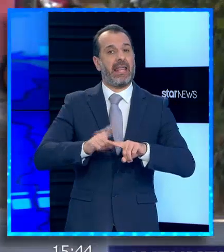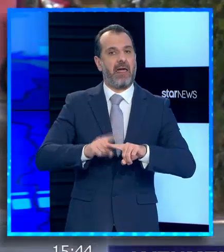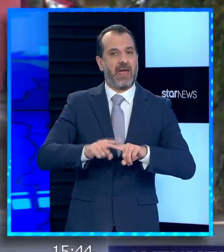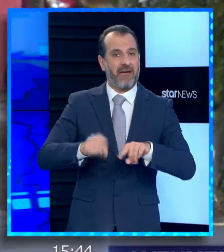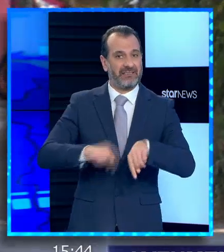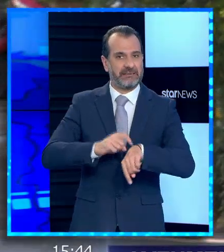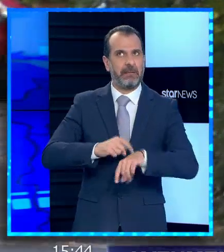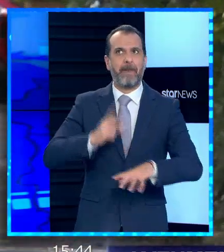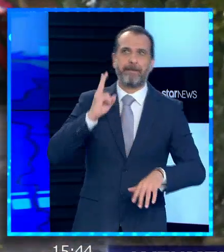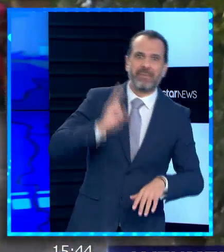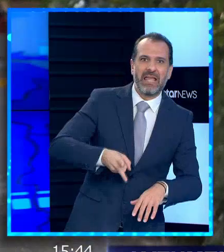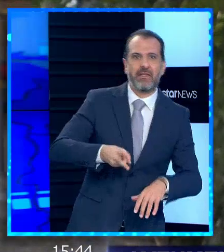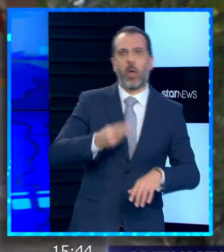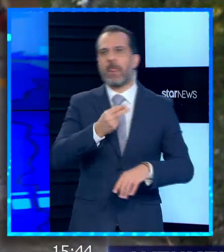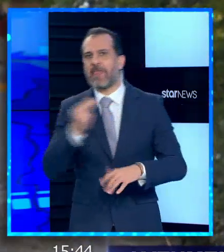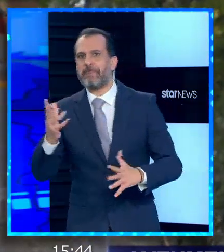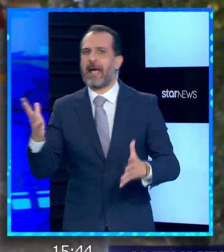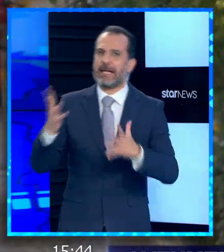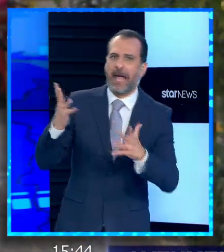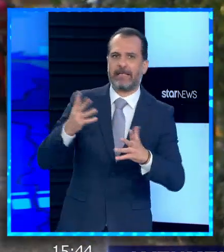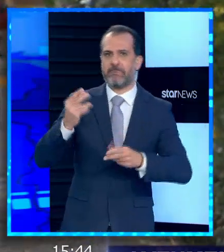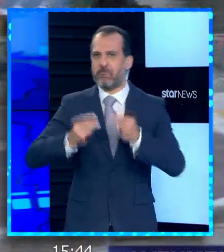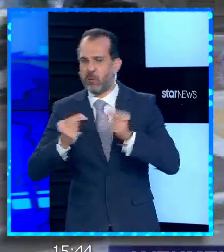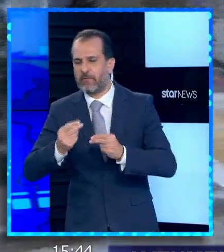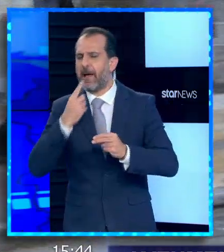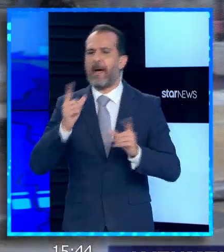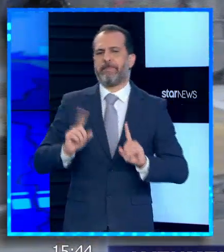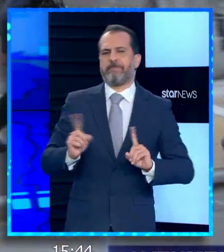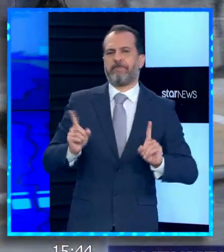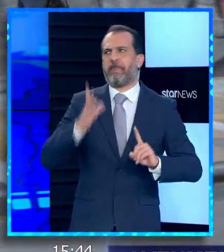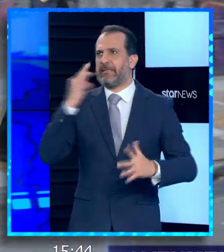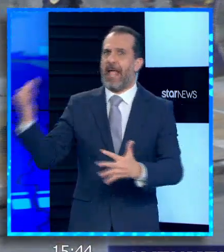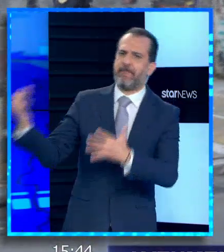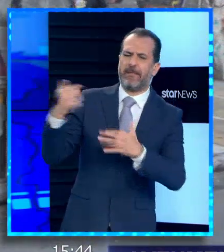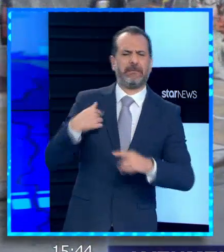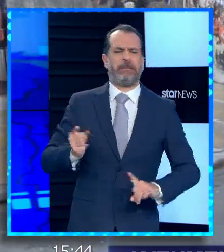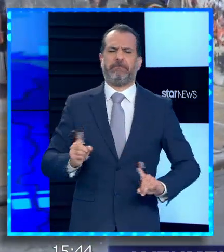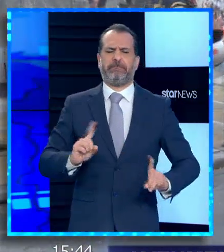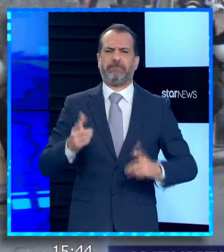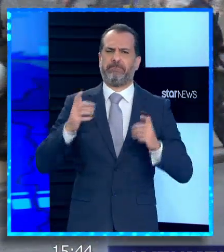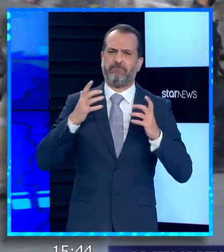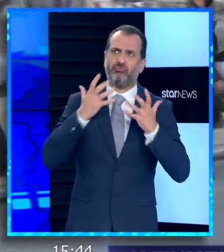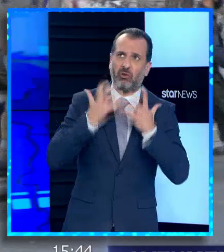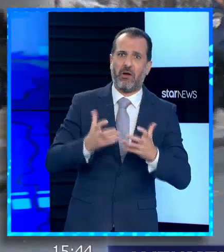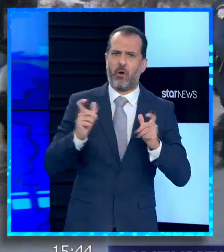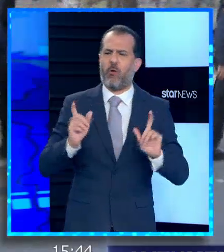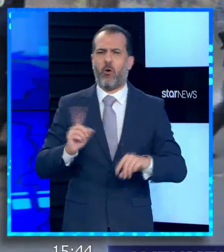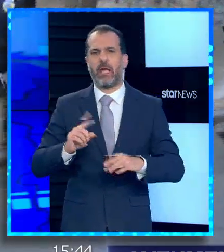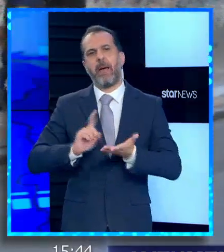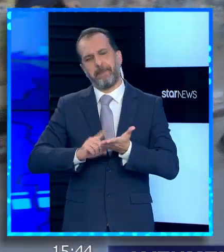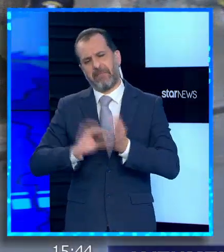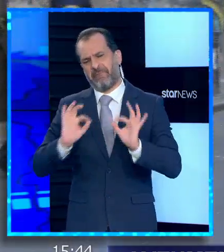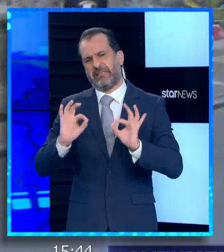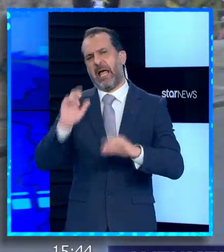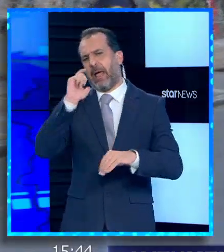έχει κίνδυνο, μας λένε στελέχη της αστυνομίας, για ενδεχόμενη επίθεση. Ωστόσο, εμείς οφείλουμε μέσω της ΕΙΠ και της